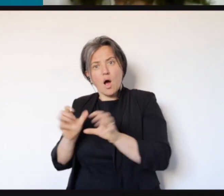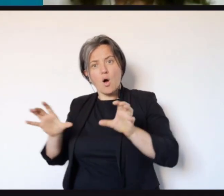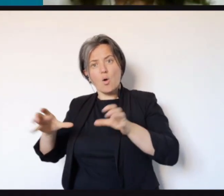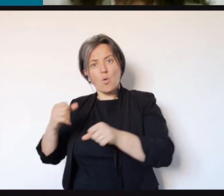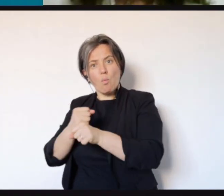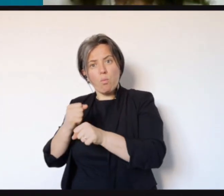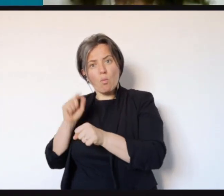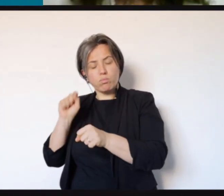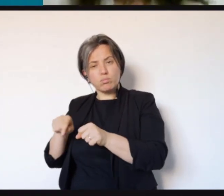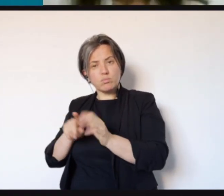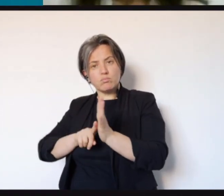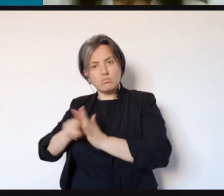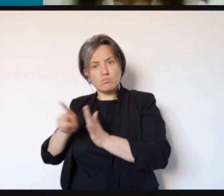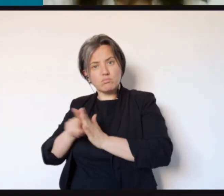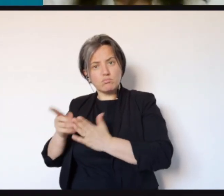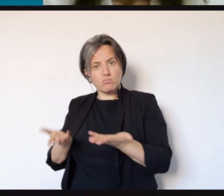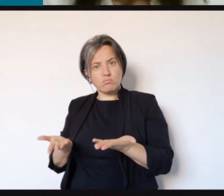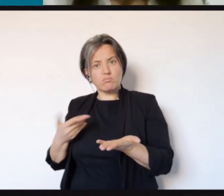tre.